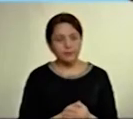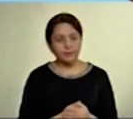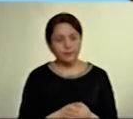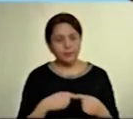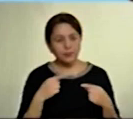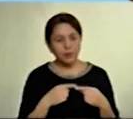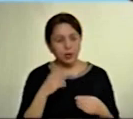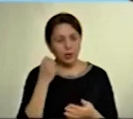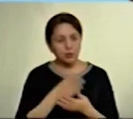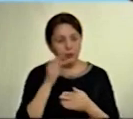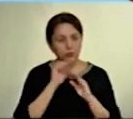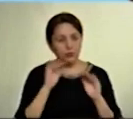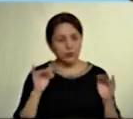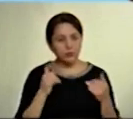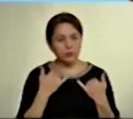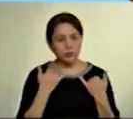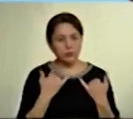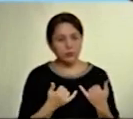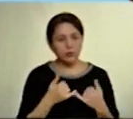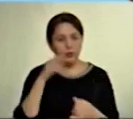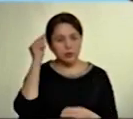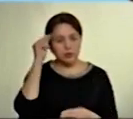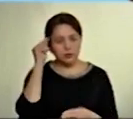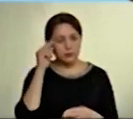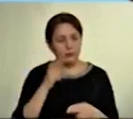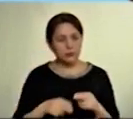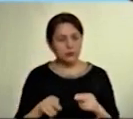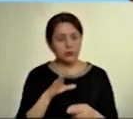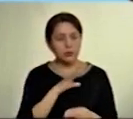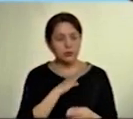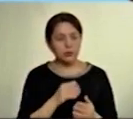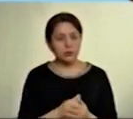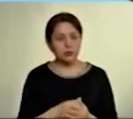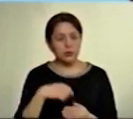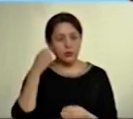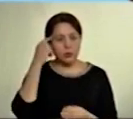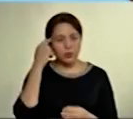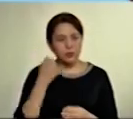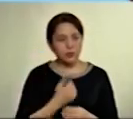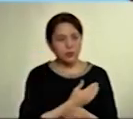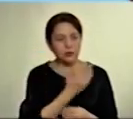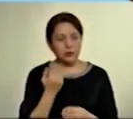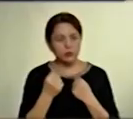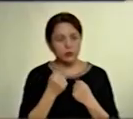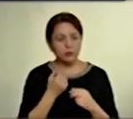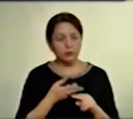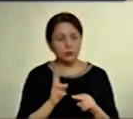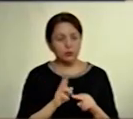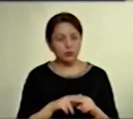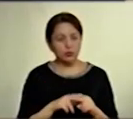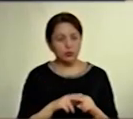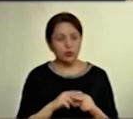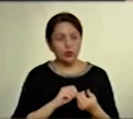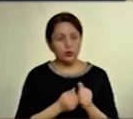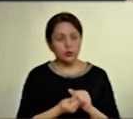Albatta aziz o'quvchilar, shu bilan bugungi darsimiz o'z nihoyasiga yetdi. O'ylaymanki, siz ushbu mavzuni yanada mustahkamlab